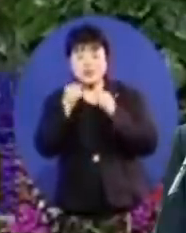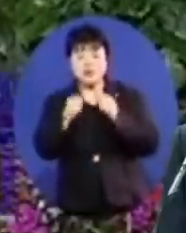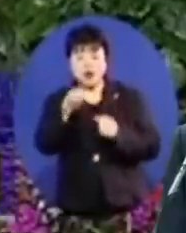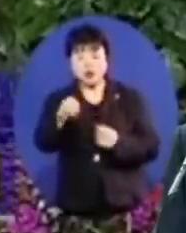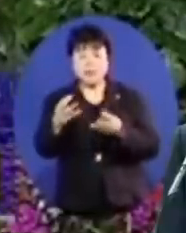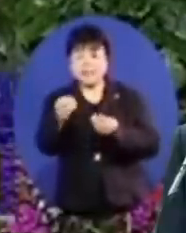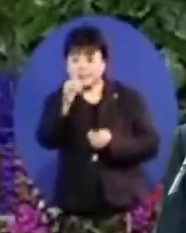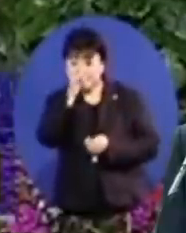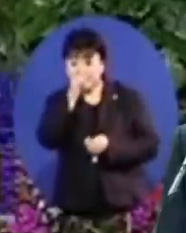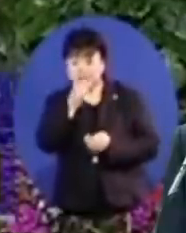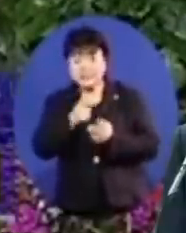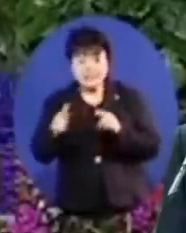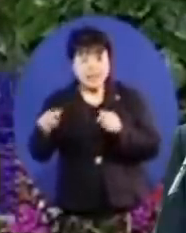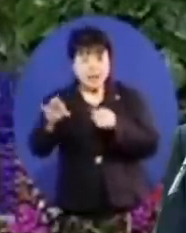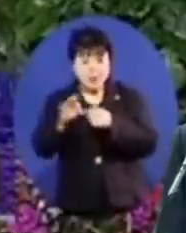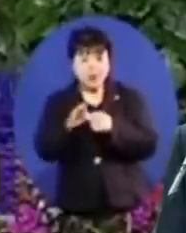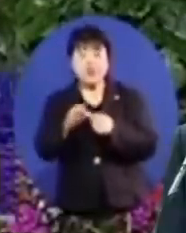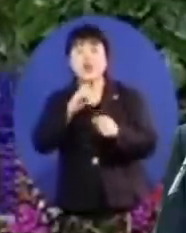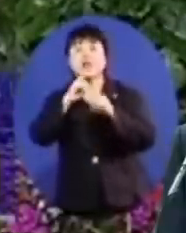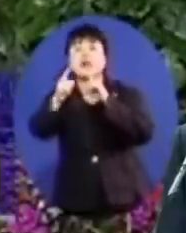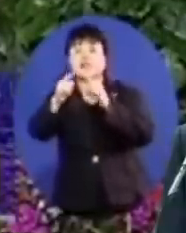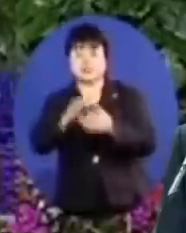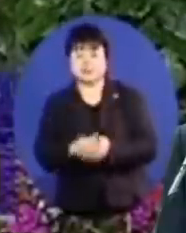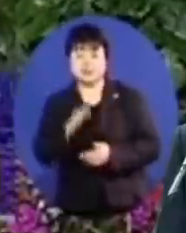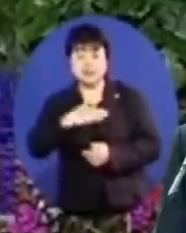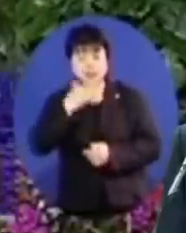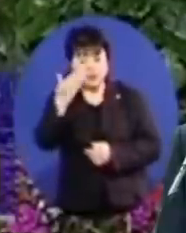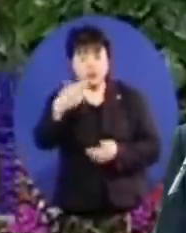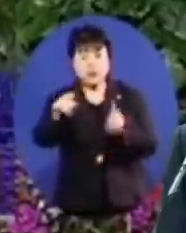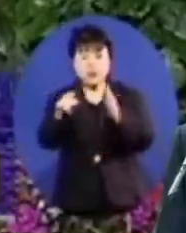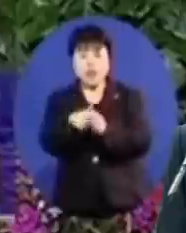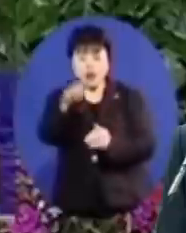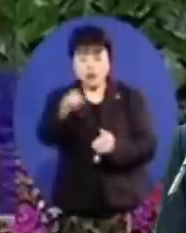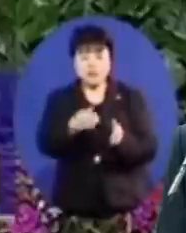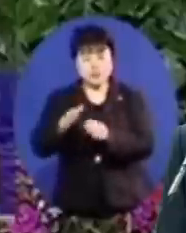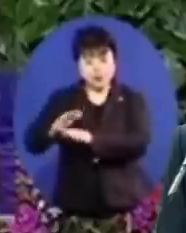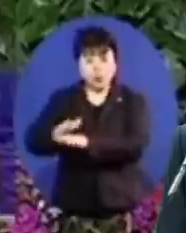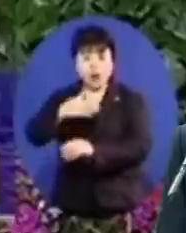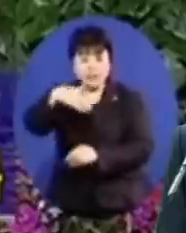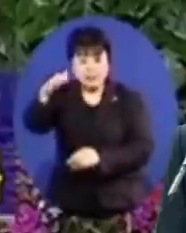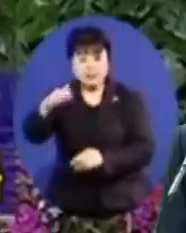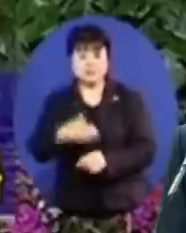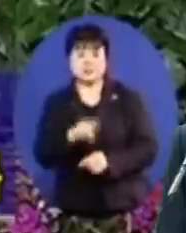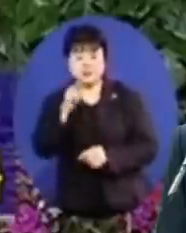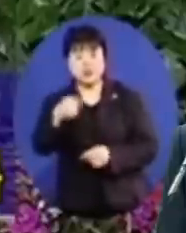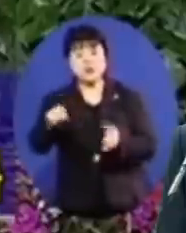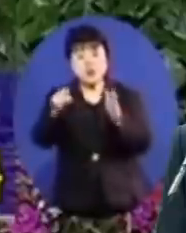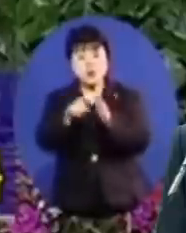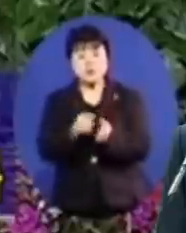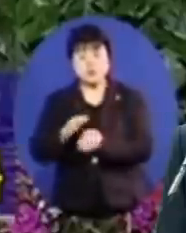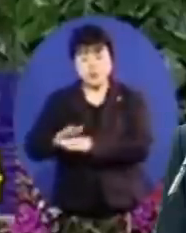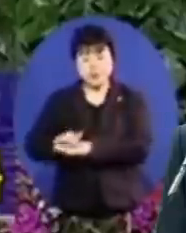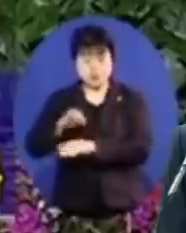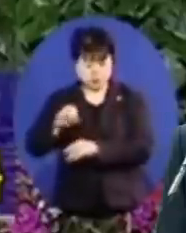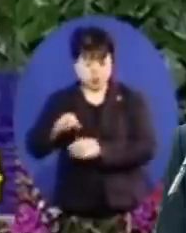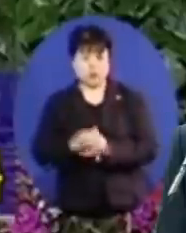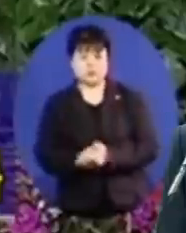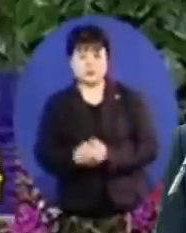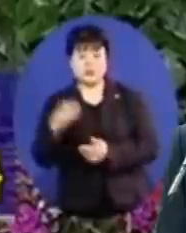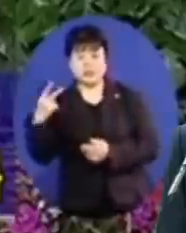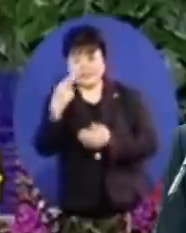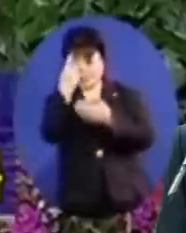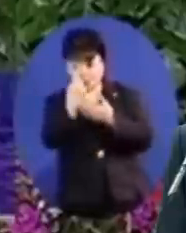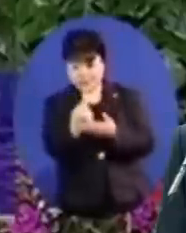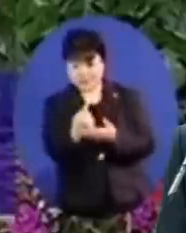많도다. 그렇지 않으면 너희에게 일렀으리라. 내가 너희를 위하여 거처를 예비하러 가노니 가서 너희를 위하여 거처를 예비하면 내가 다시